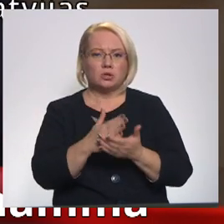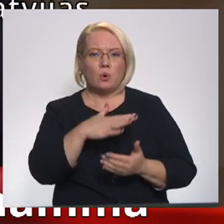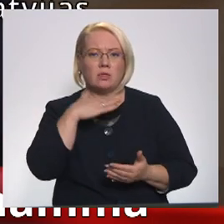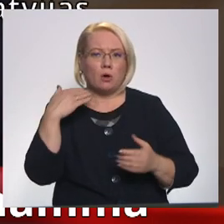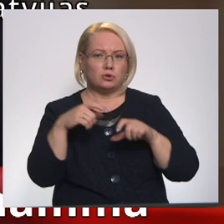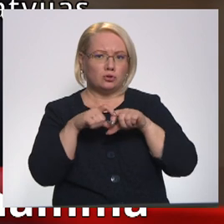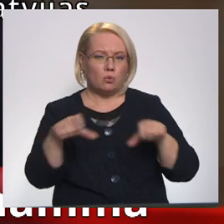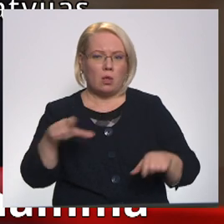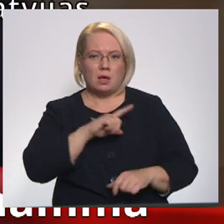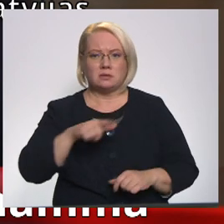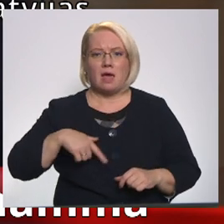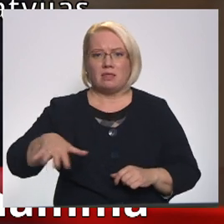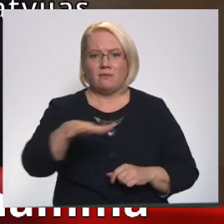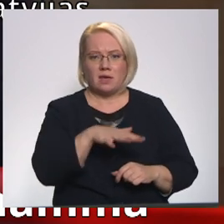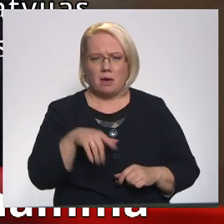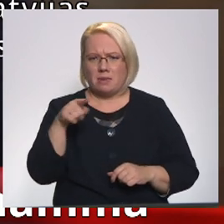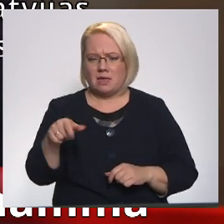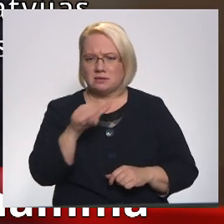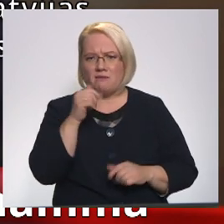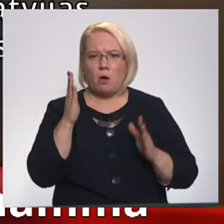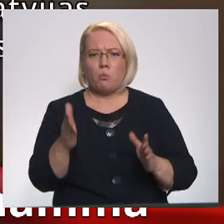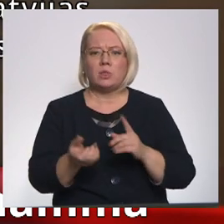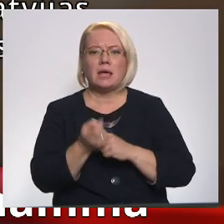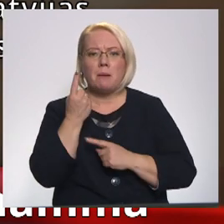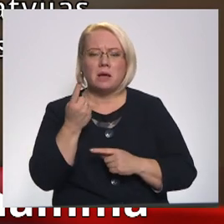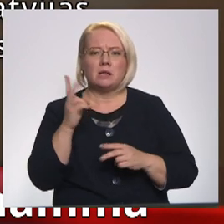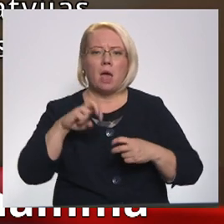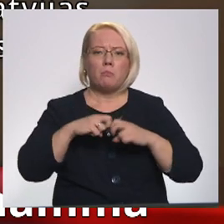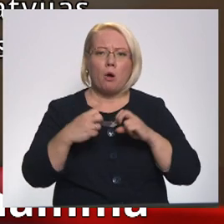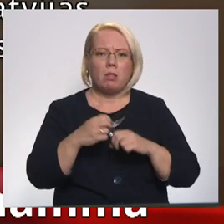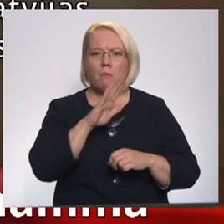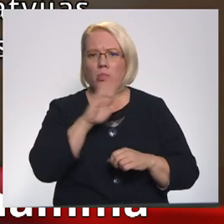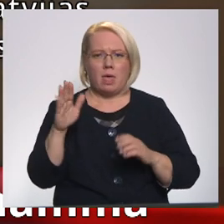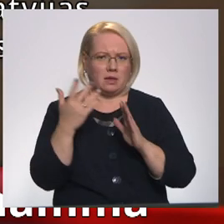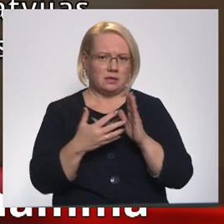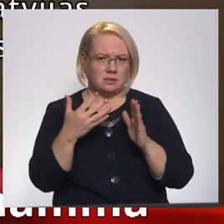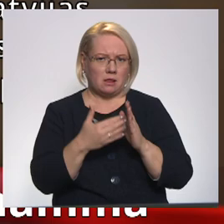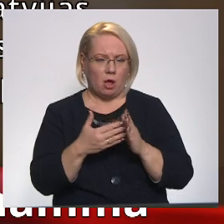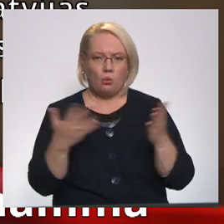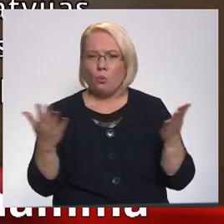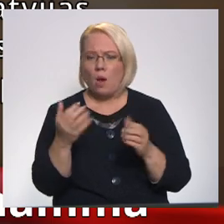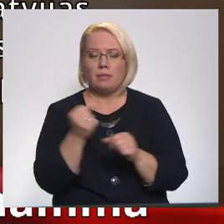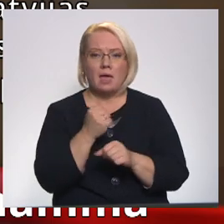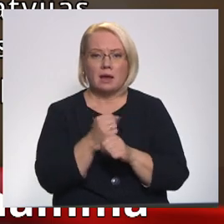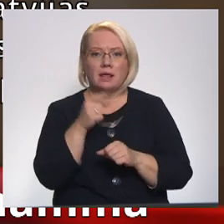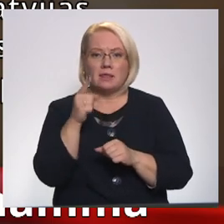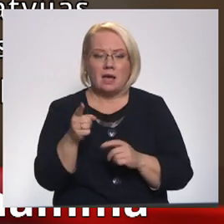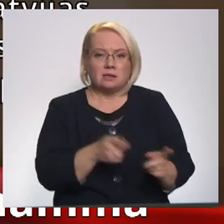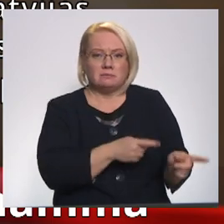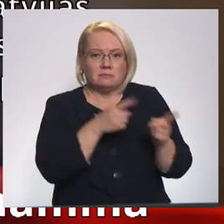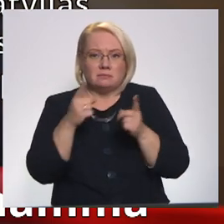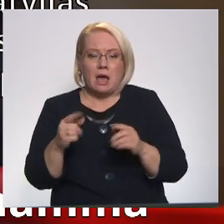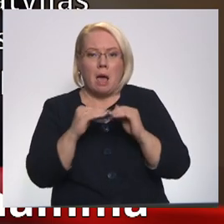skolās, bet tam taču nevajadzētu būt par iemeslu, lai problēma netiktu risināta. Ko darīt tiem, kuri pārejot no pamatskolas